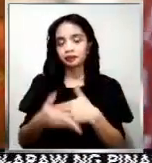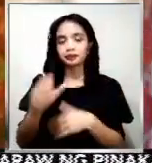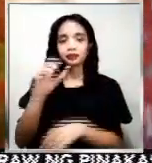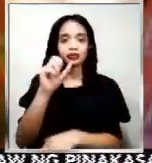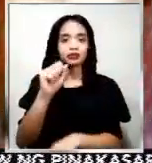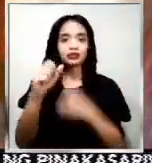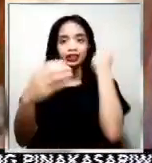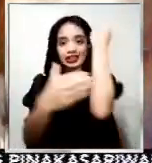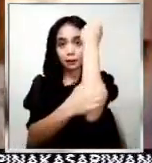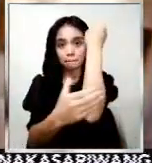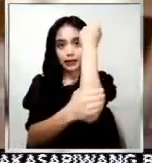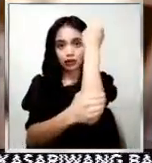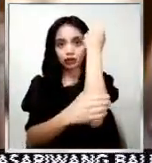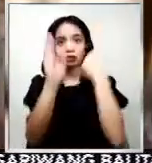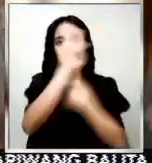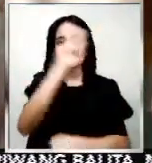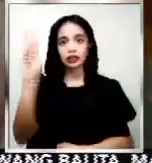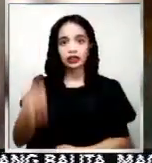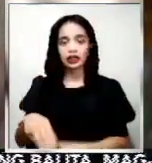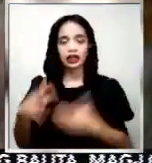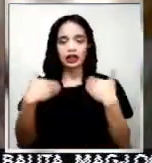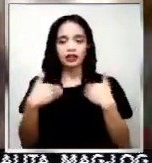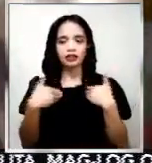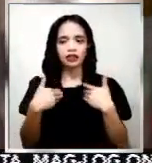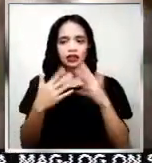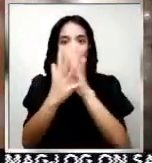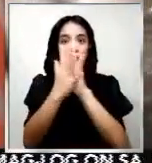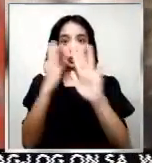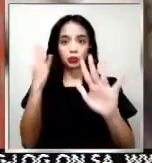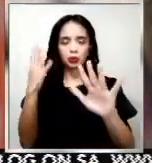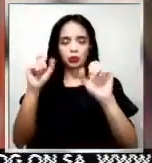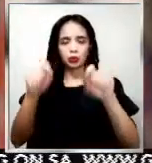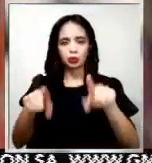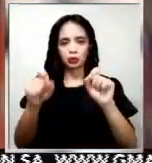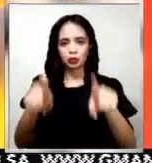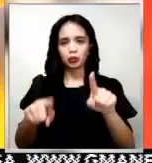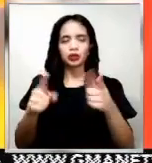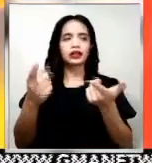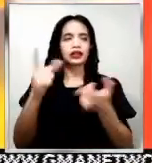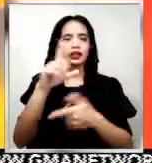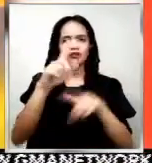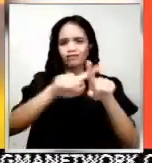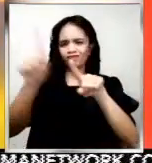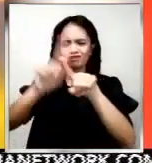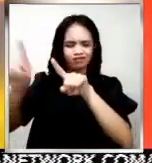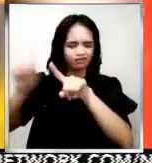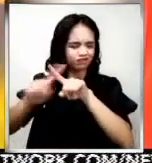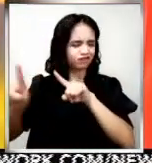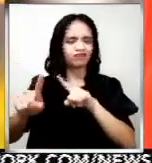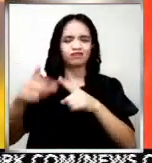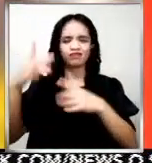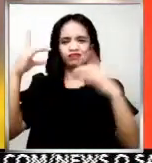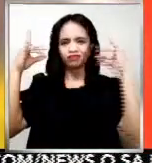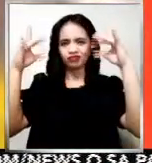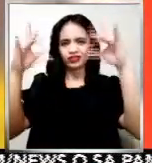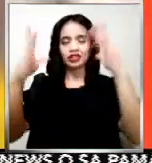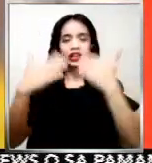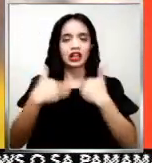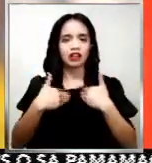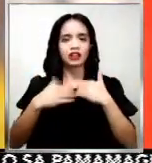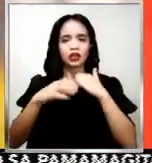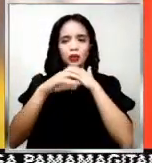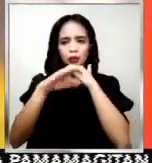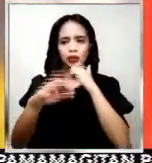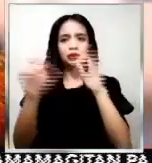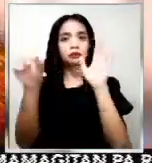Nakahilera ang mga lamesa na puno ng panindang mga lusis at sari-saring pailaw. May mga turotot din na ipinagmamalaki ng